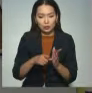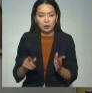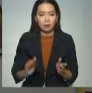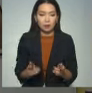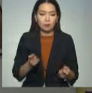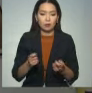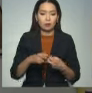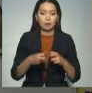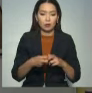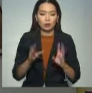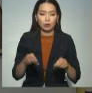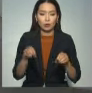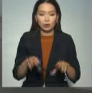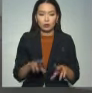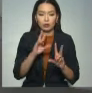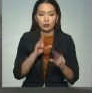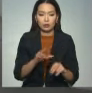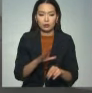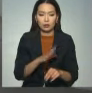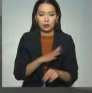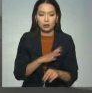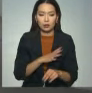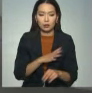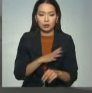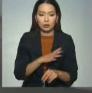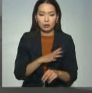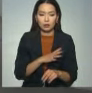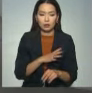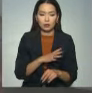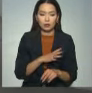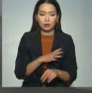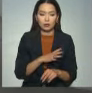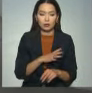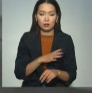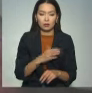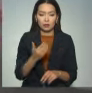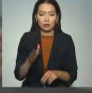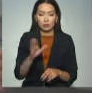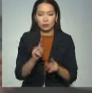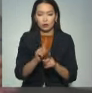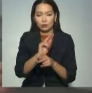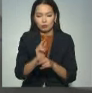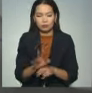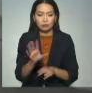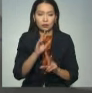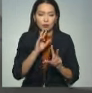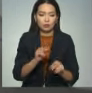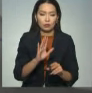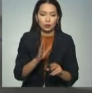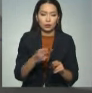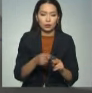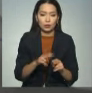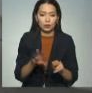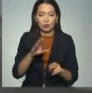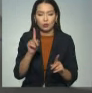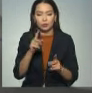мәселелер шешіледі деп уәде берді. Я сейчас пообещал отправить людей. Мен адамдар жіберіп жөндетуге уәде бердім. Суық жібермеу үшін